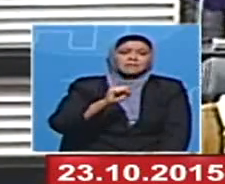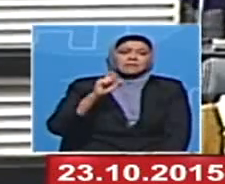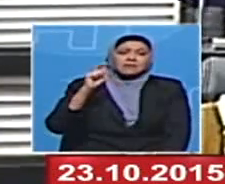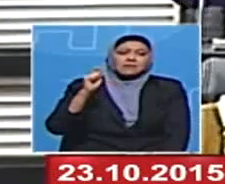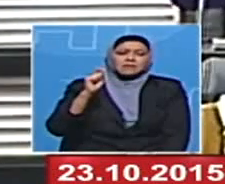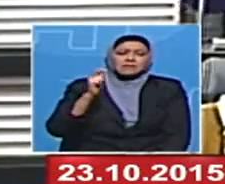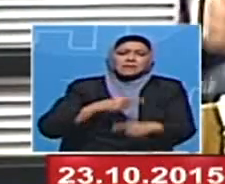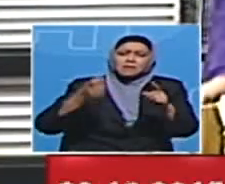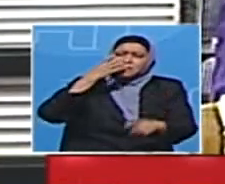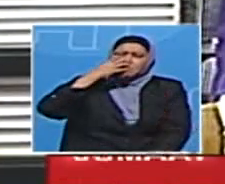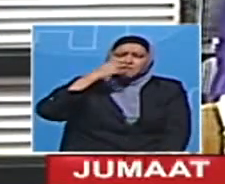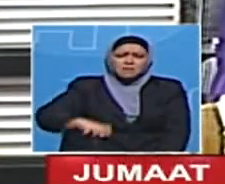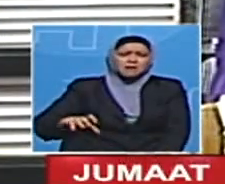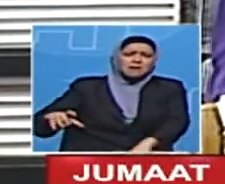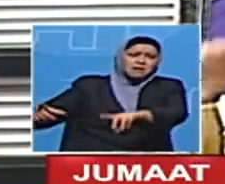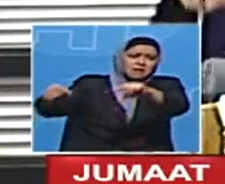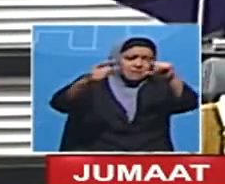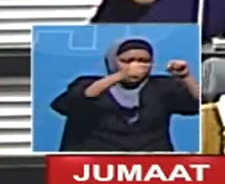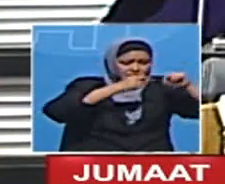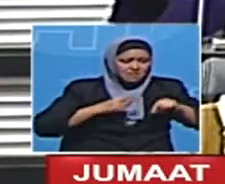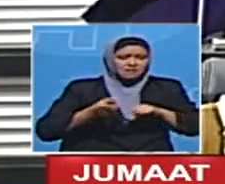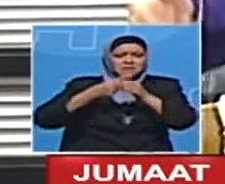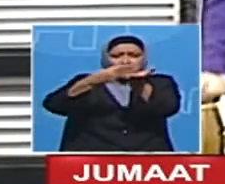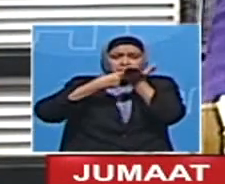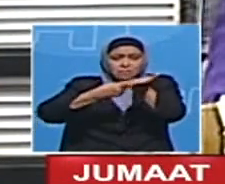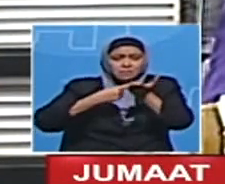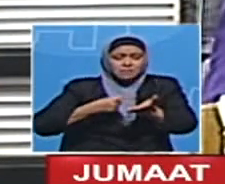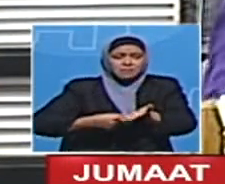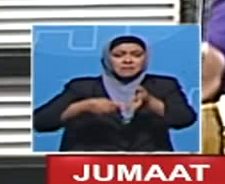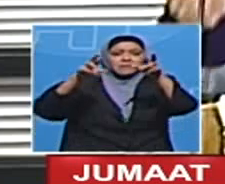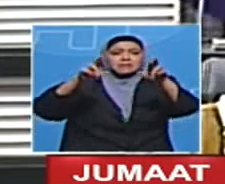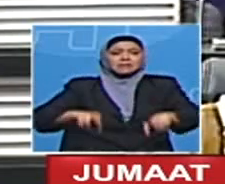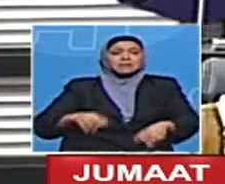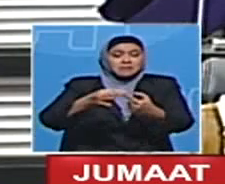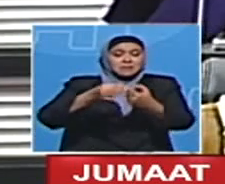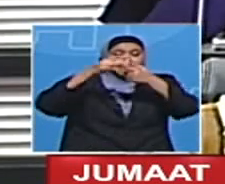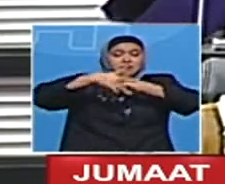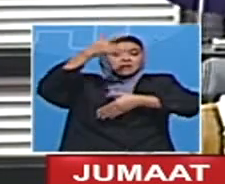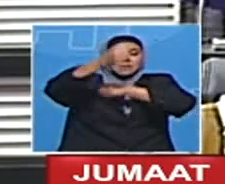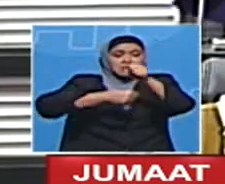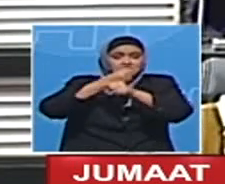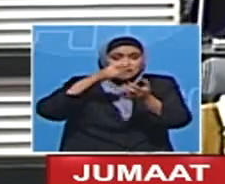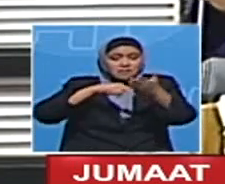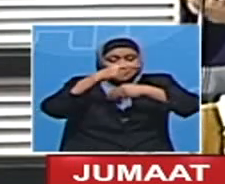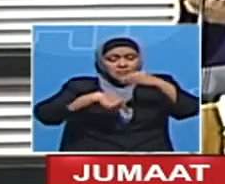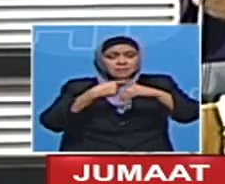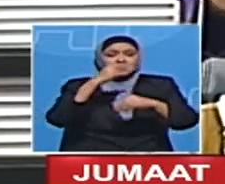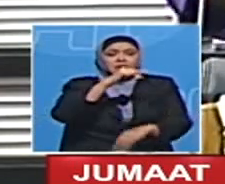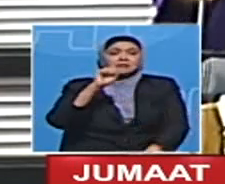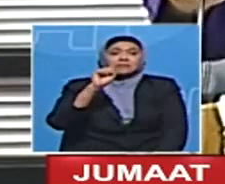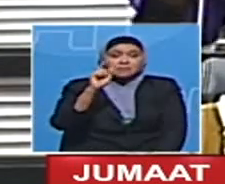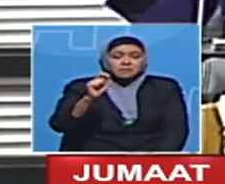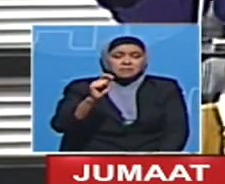yang hangat diperkatakan oleh orang ramai terutamanya sejak awal tahun ini dalam isu GST kerajaan berterima